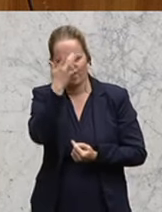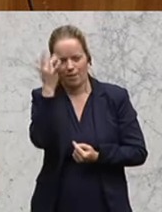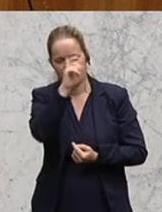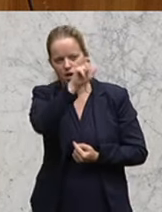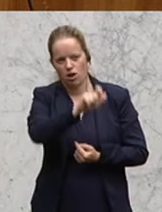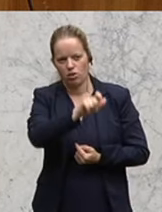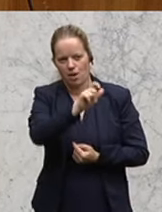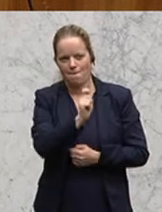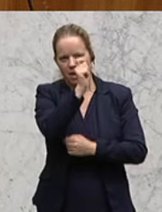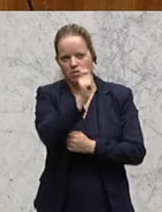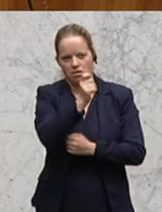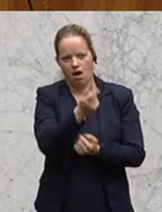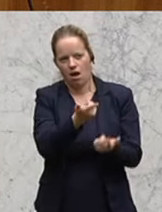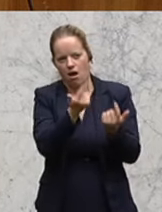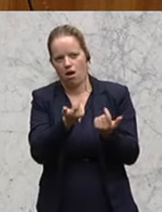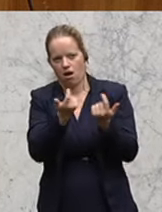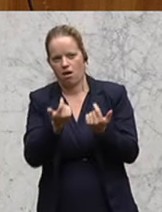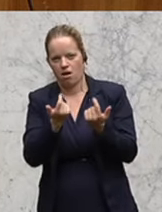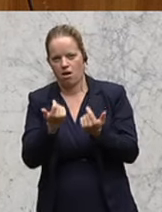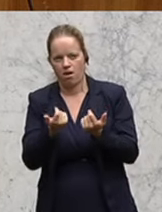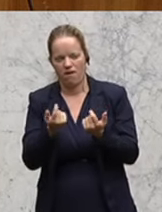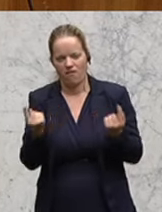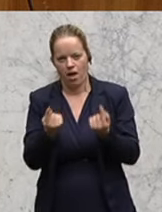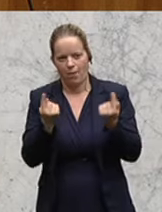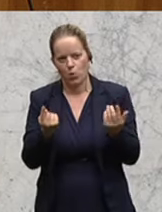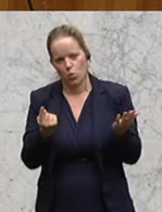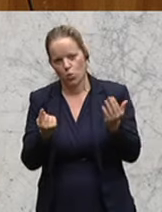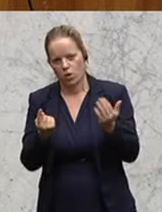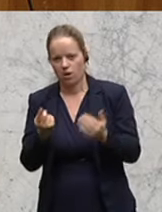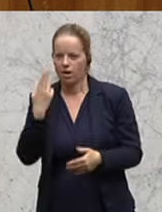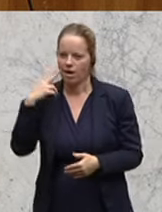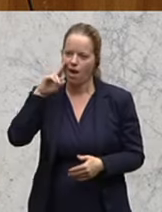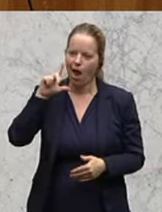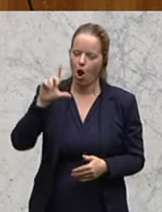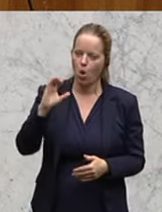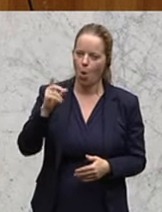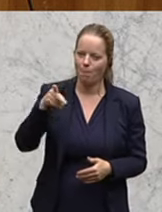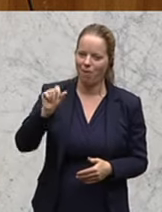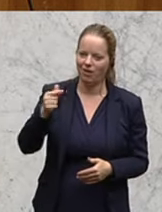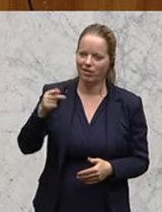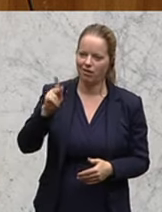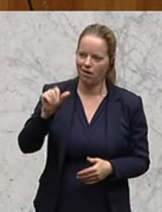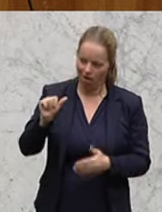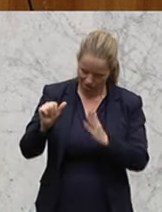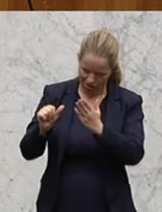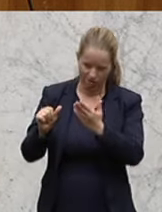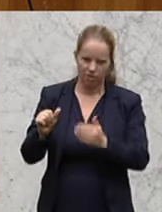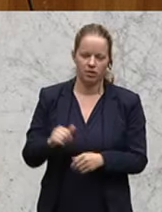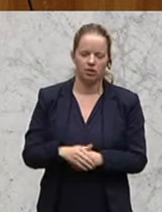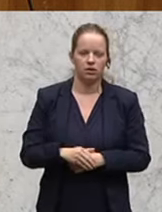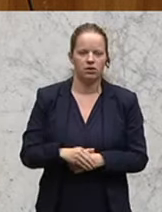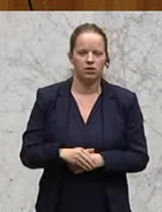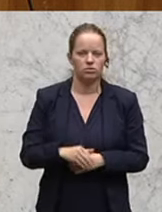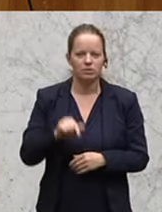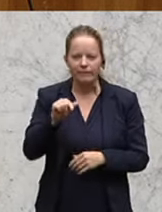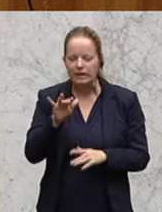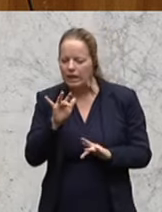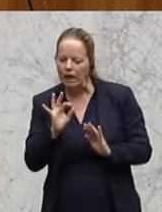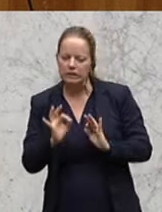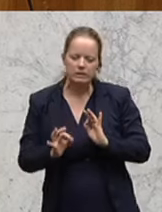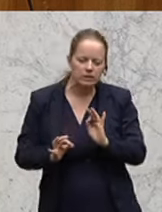fraktionsfremden Mandataren, Herr Lopatka. Und es ist das Motto dieser Regierung, taktieren, durchlavieren, irgendwie kommen wir schon